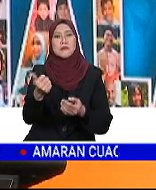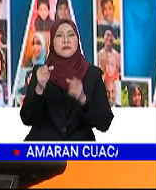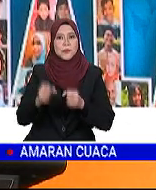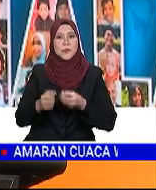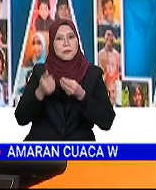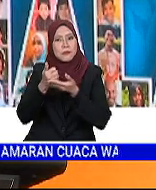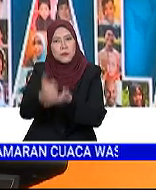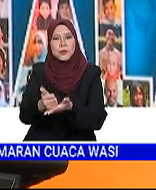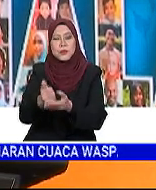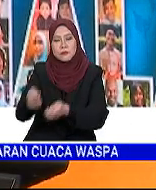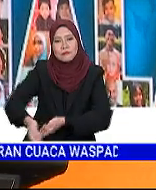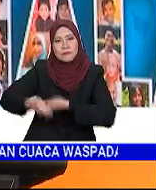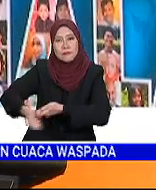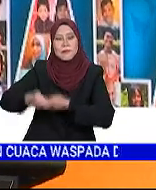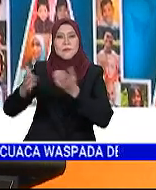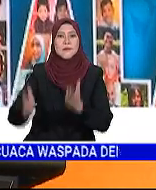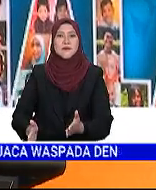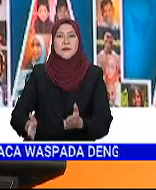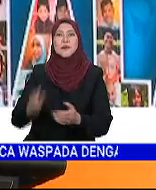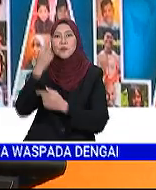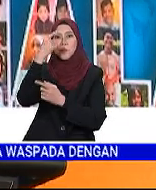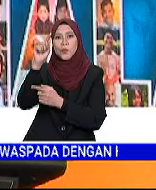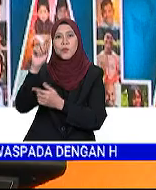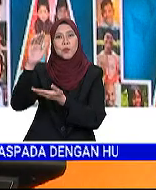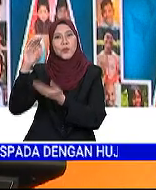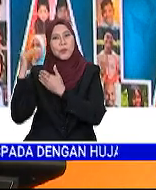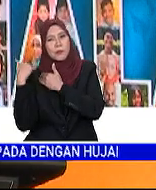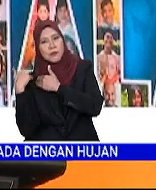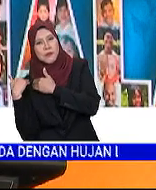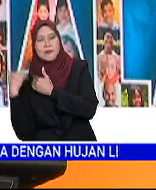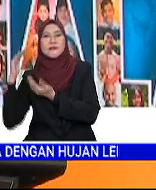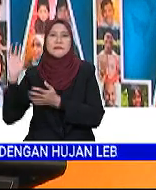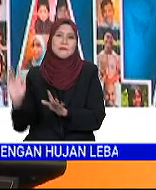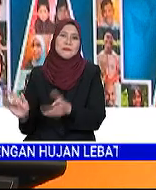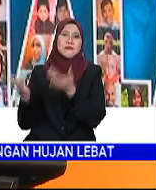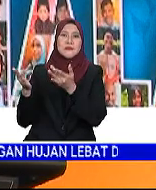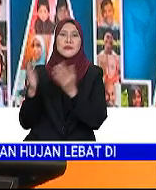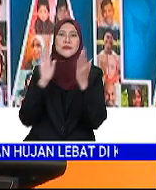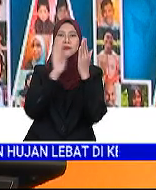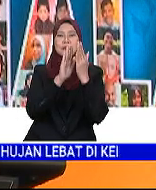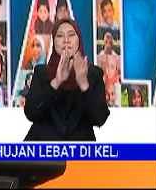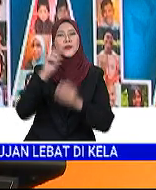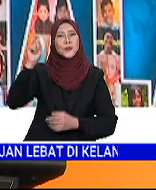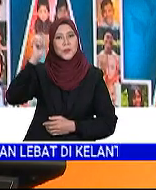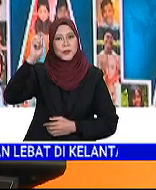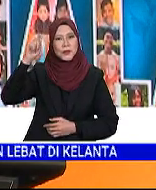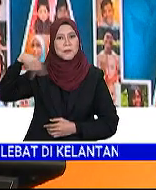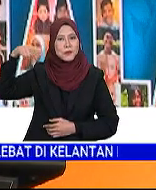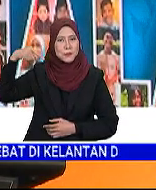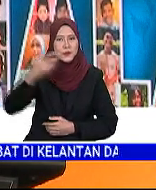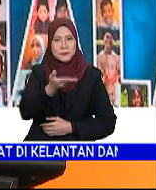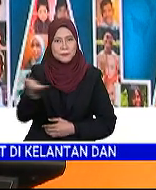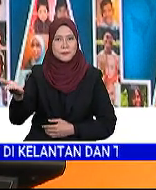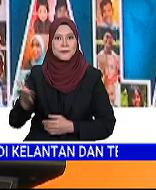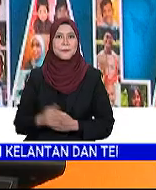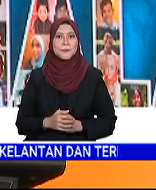petani terutamanya pesawah untuk mengurangkan bebanan yang dihadapi oleh tuan-tuan dan